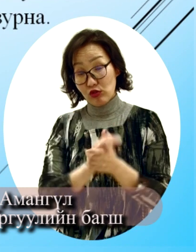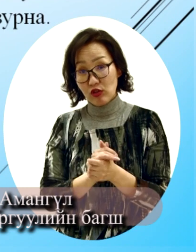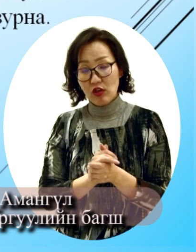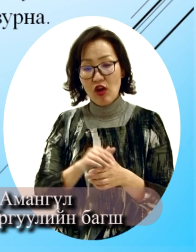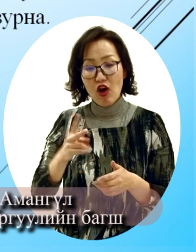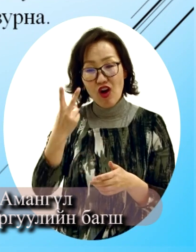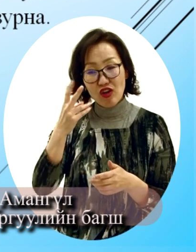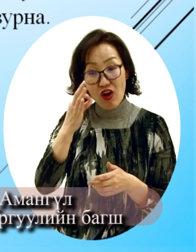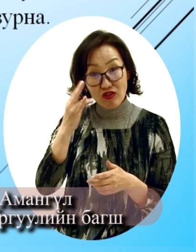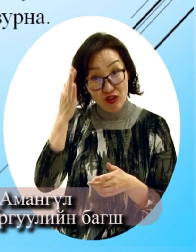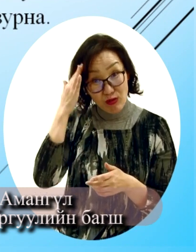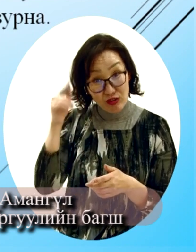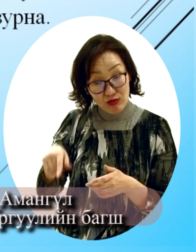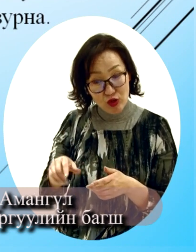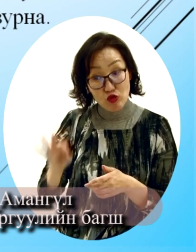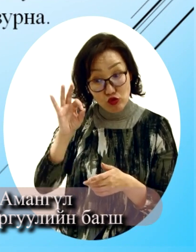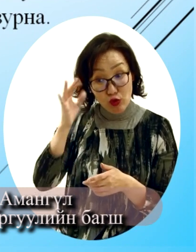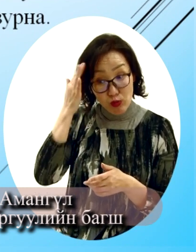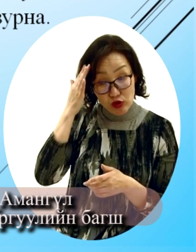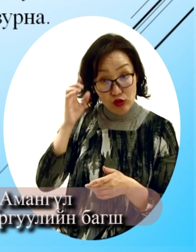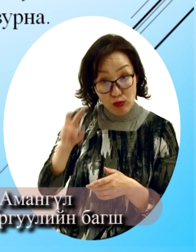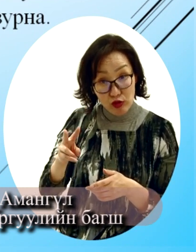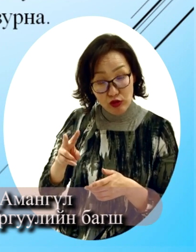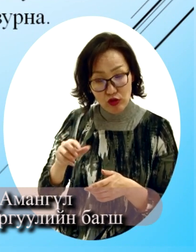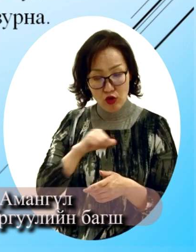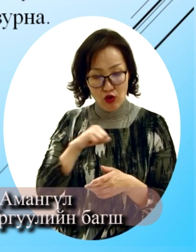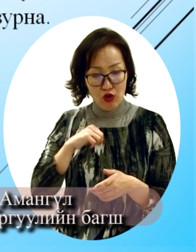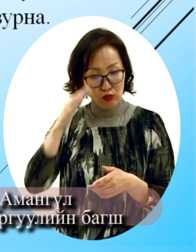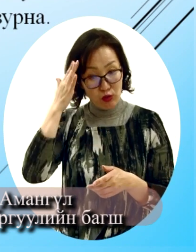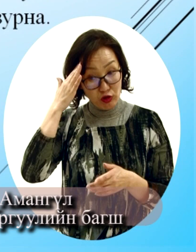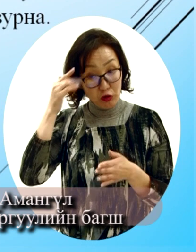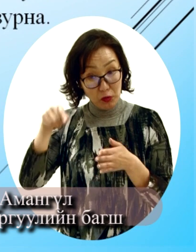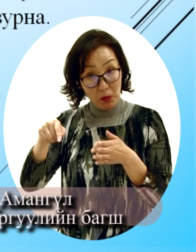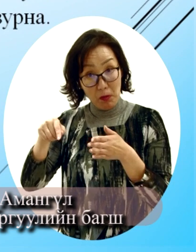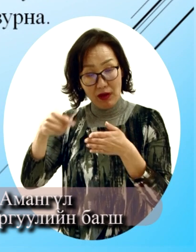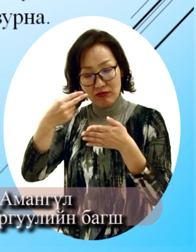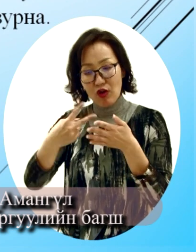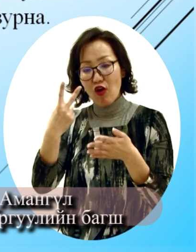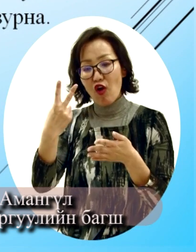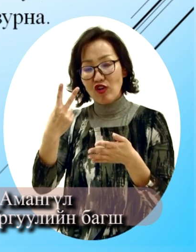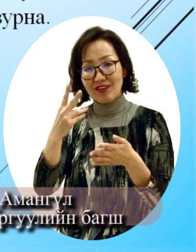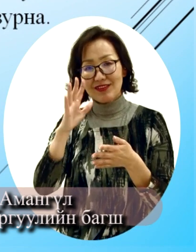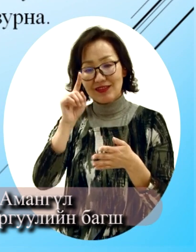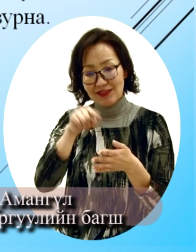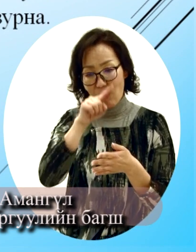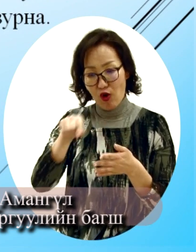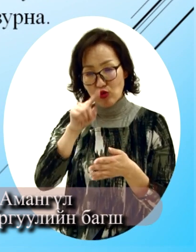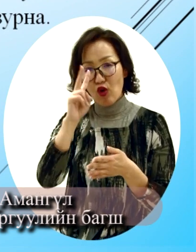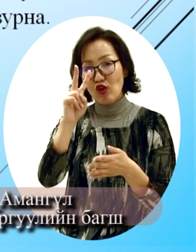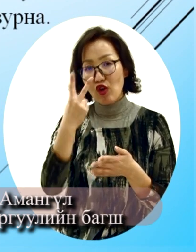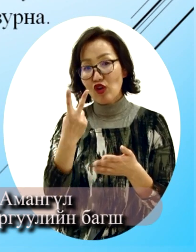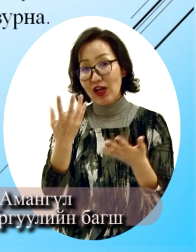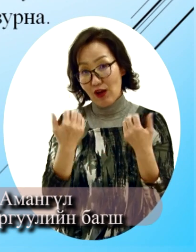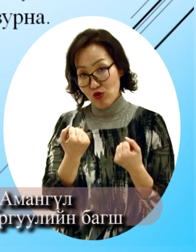Төрт есепті шығарып, дұрыс жауабының алдыңғы әрпін дөңгелектейміз. Мұғалымның есебінің жауабына сәйкестіріп, тексеріп, дұрыс болса,